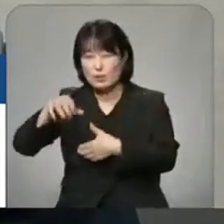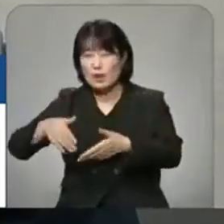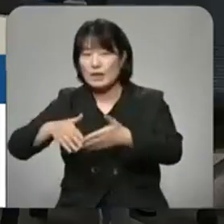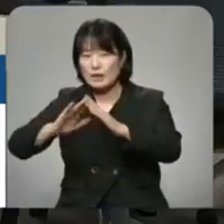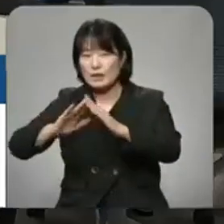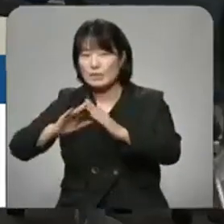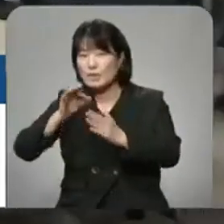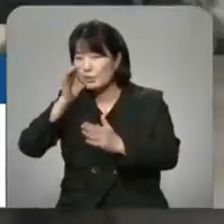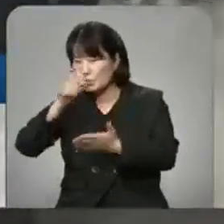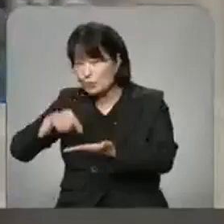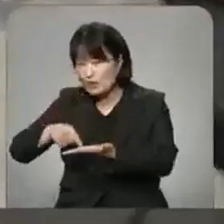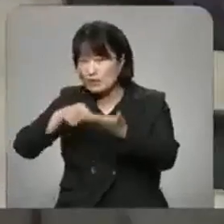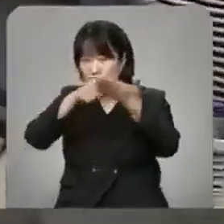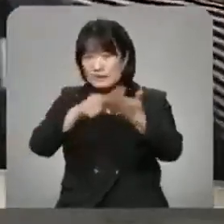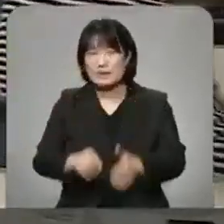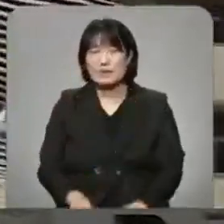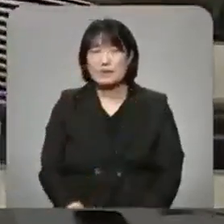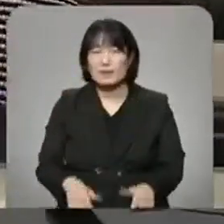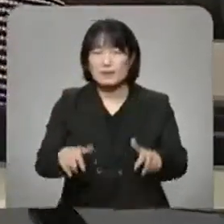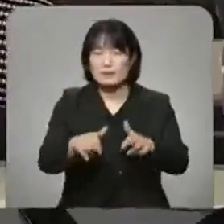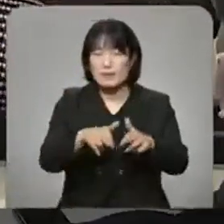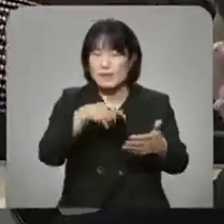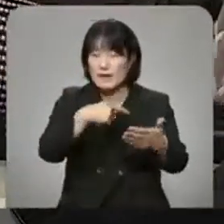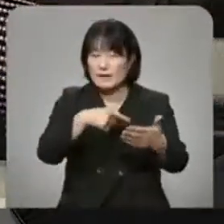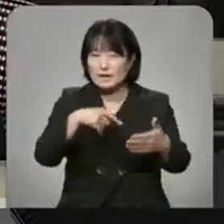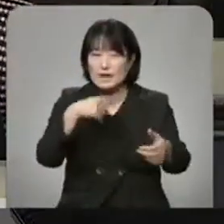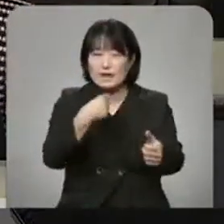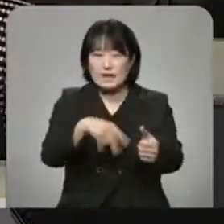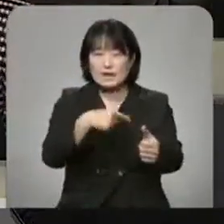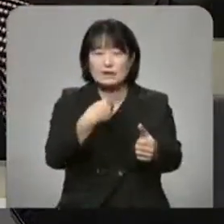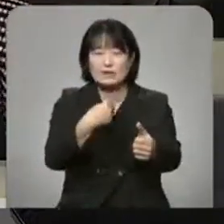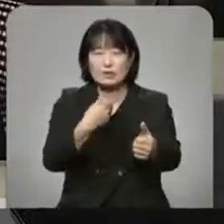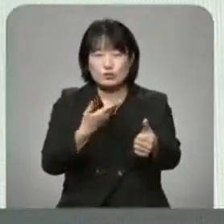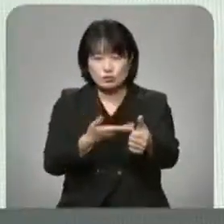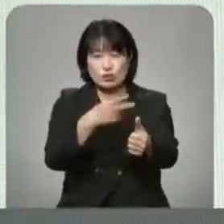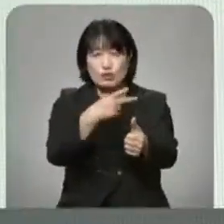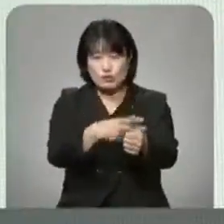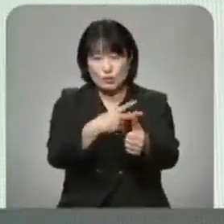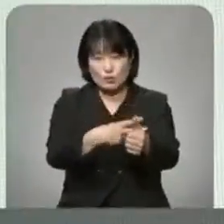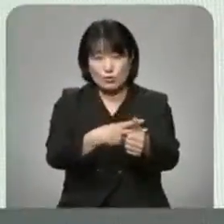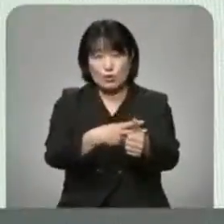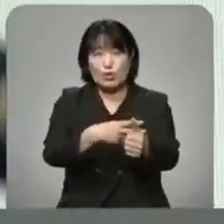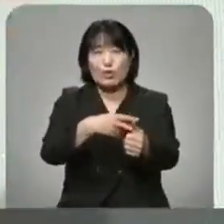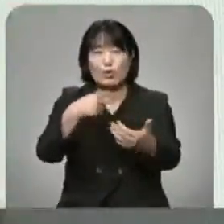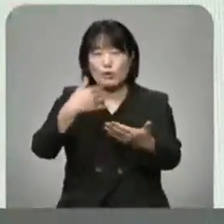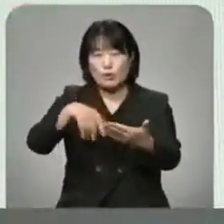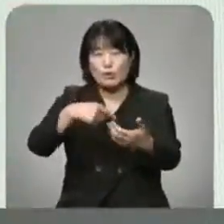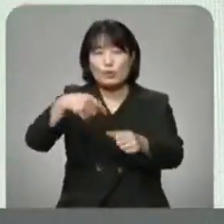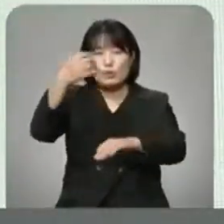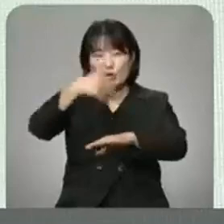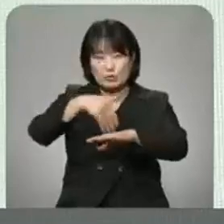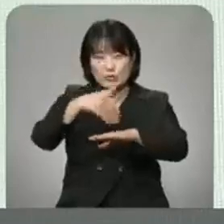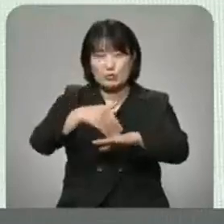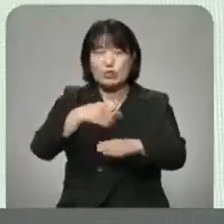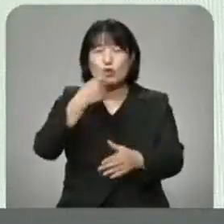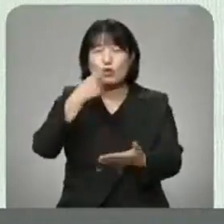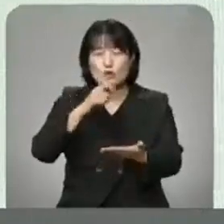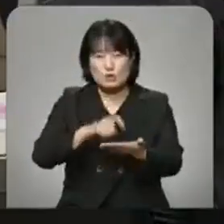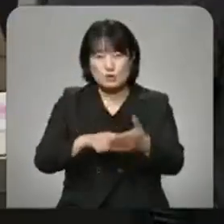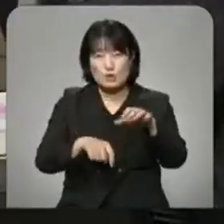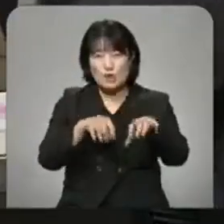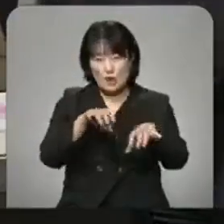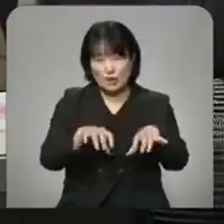좋겠다 싶어서. 장애학생을 가르치는 교사들에 대한 교육과 연수도 한결 수월해지는 만큼 전문성